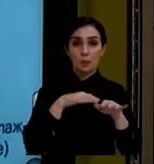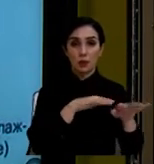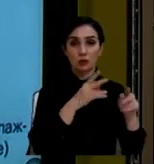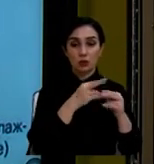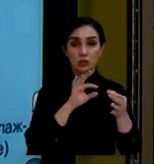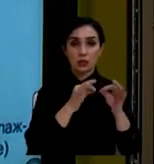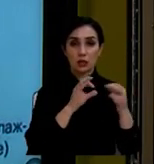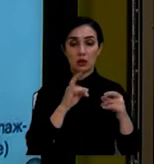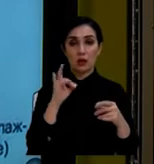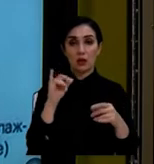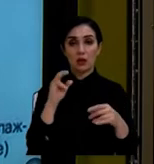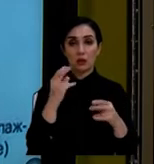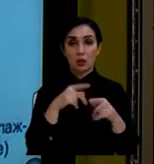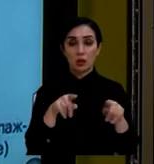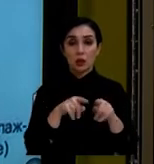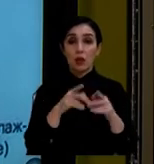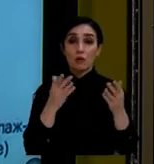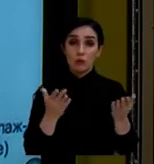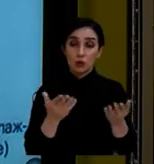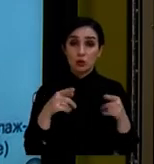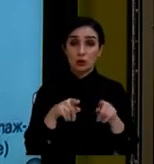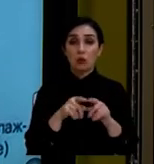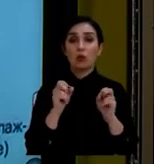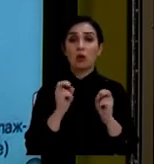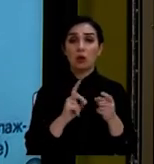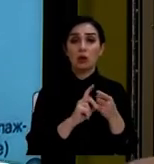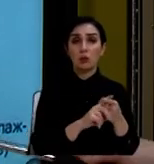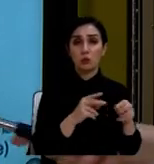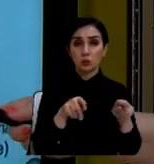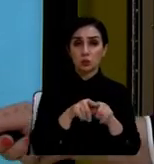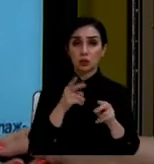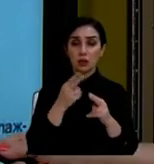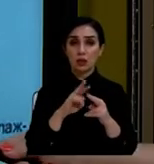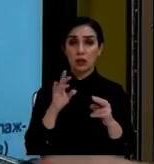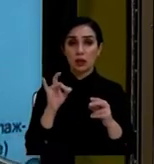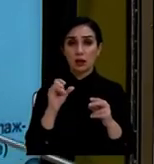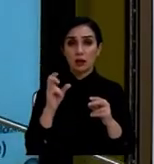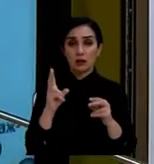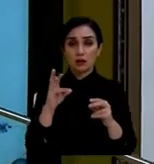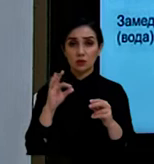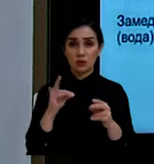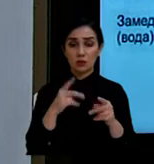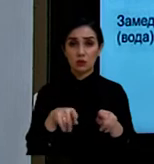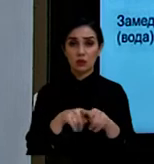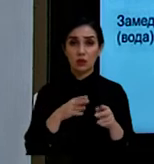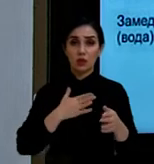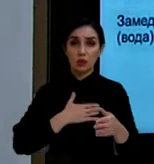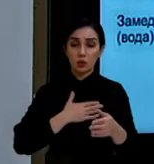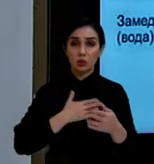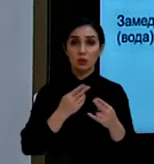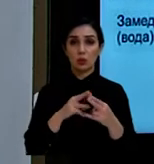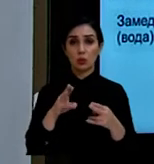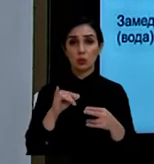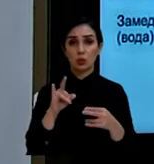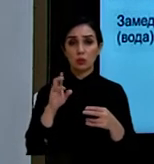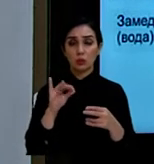протекание цепной ядерной реакции. Так вот, как же связан этот ядерный реактор с нашей, допустим,